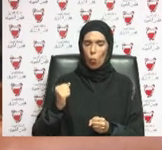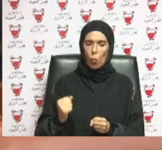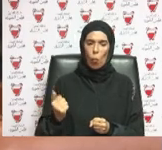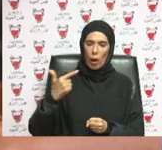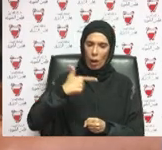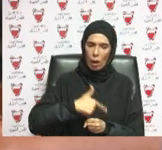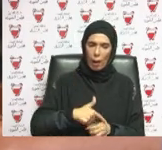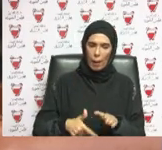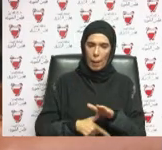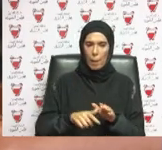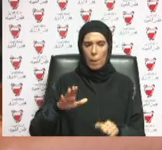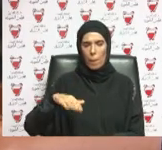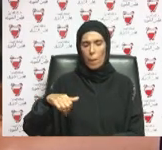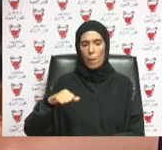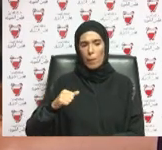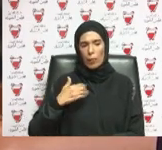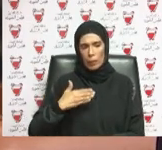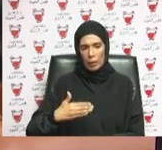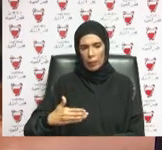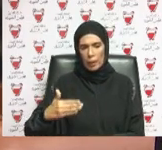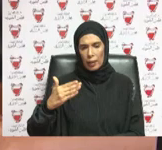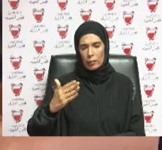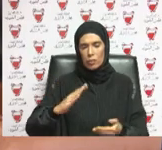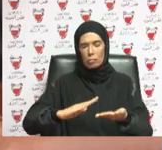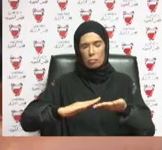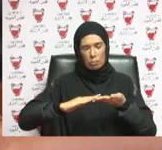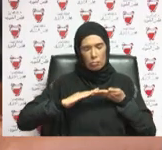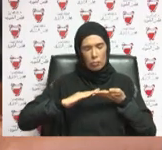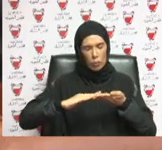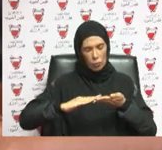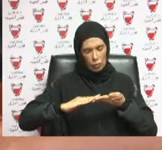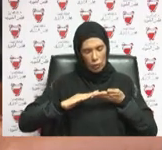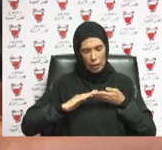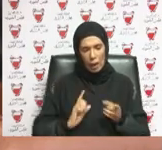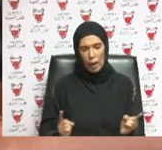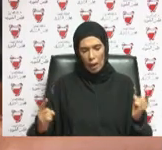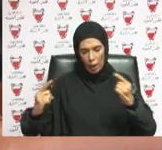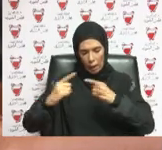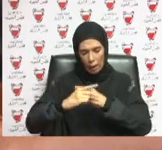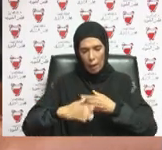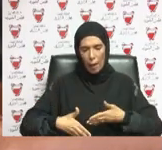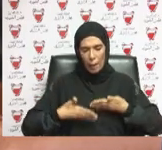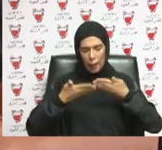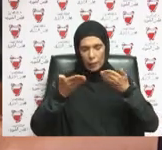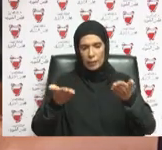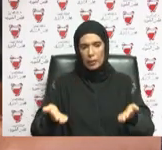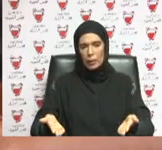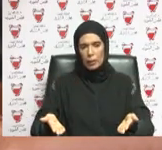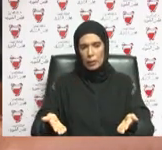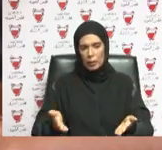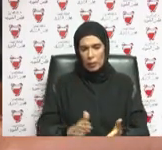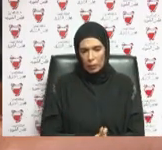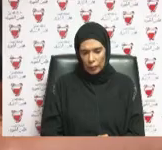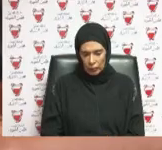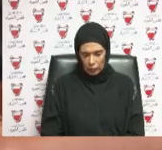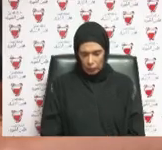ورئيس الوزراء ويمده بعون من عنده، فهو خير خلف لخير سلف، وإنا